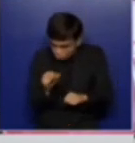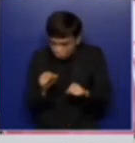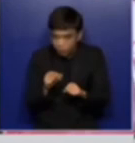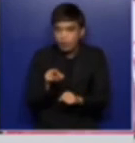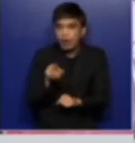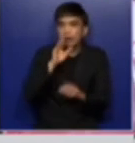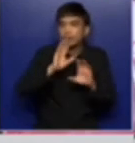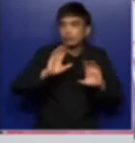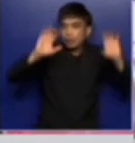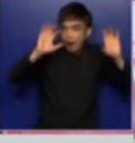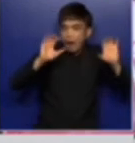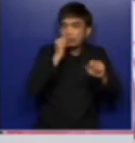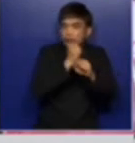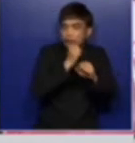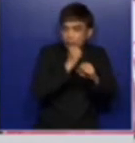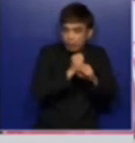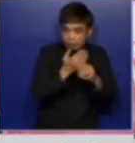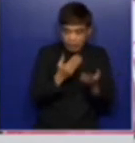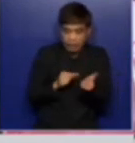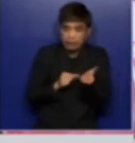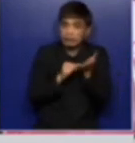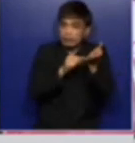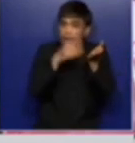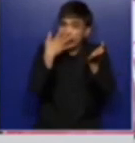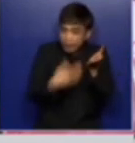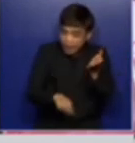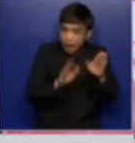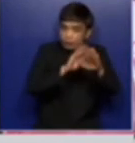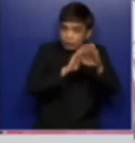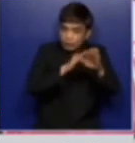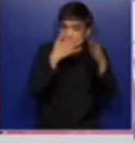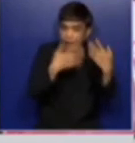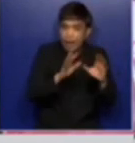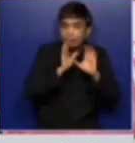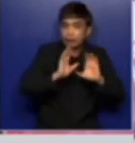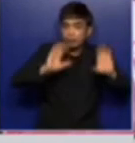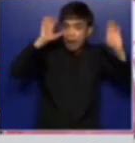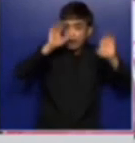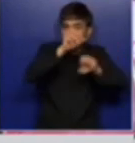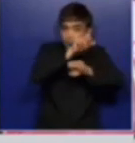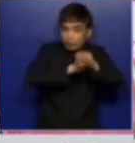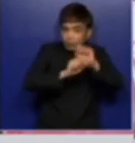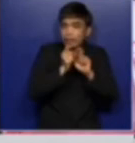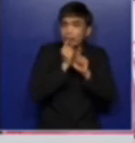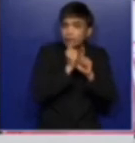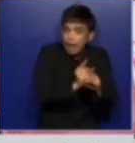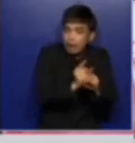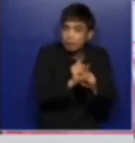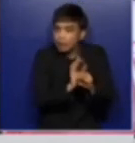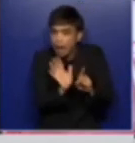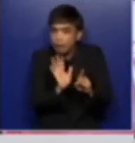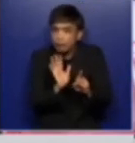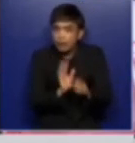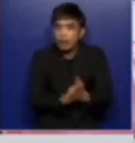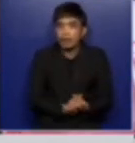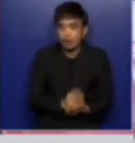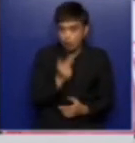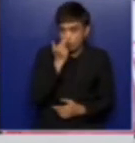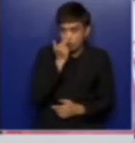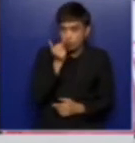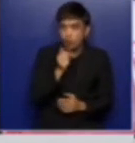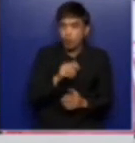ของรัฐบาลในข้อที่ท้วงติงเพื่อประกอบการตัดสินใจในการรับหลักการร่างพรบ.งบประมาณ